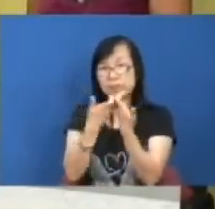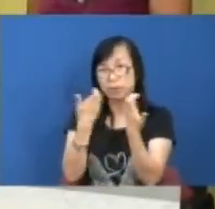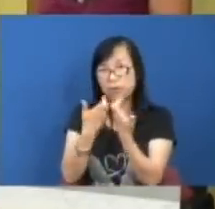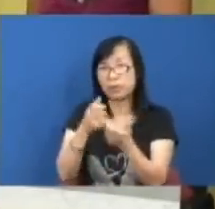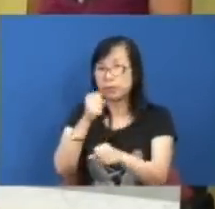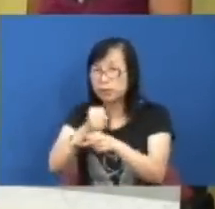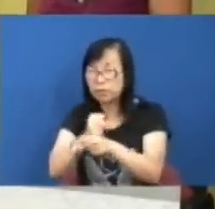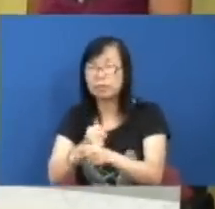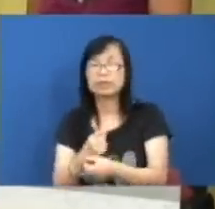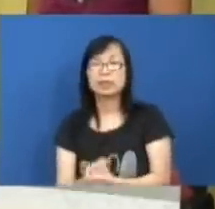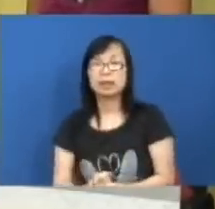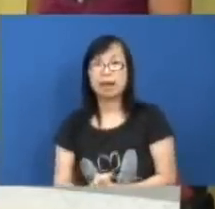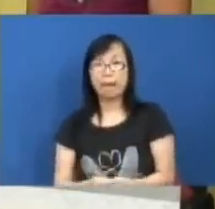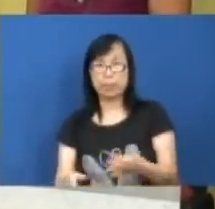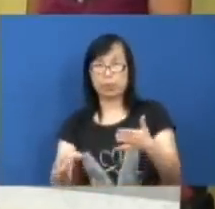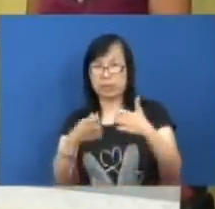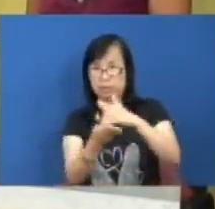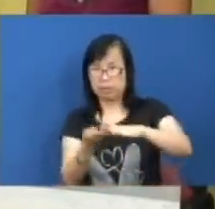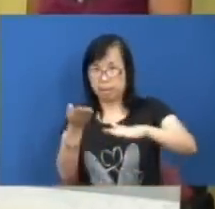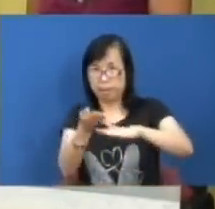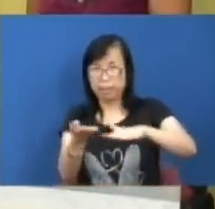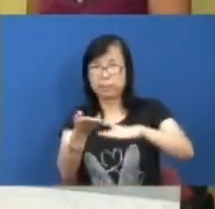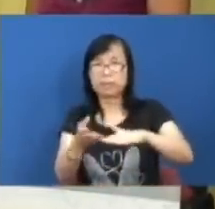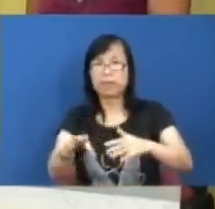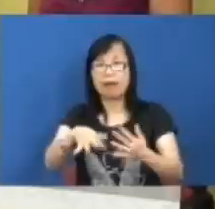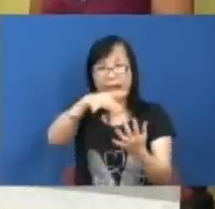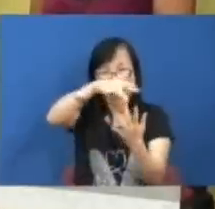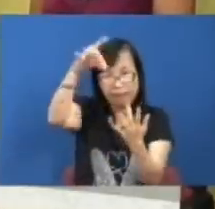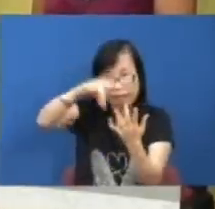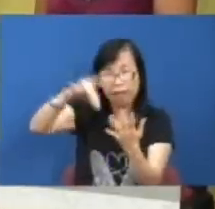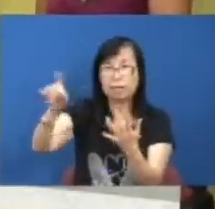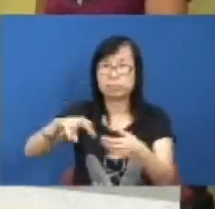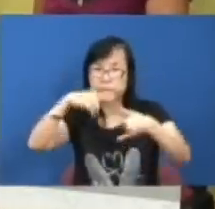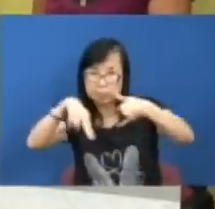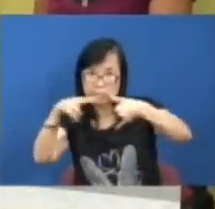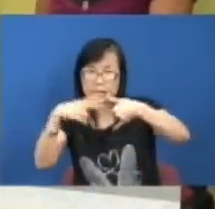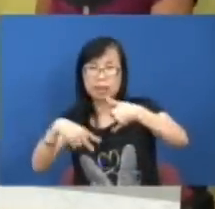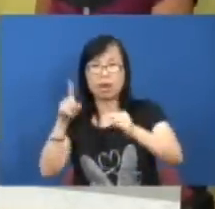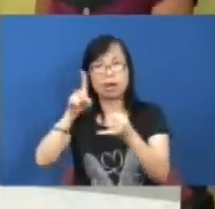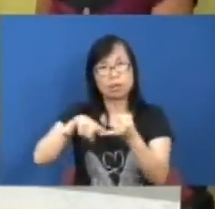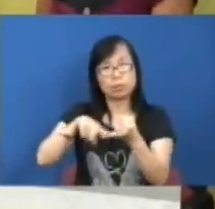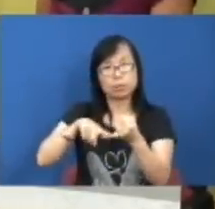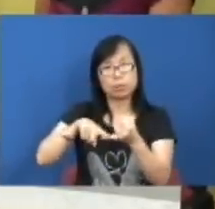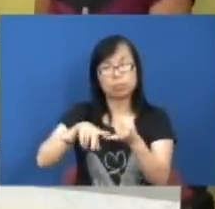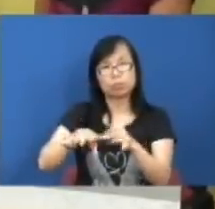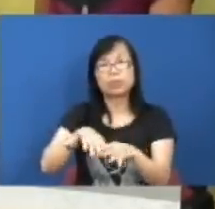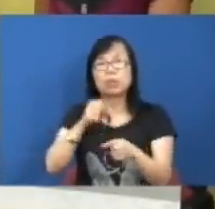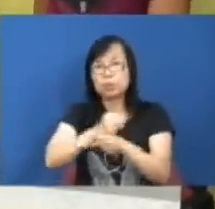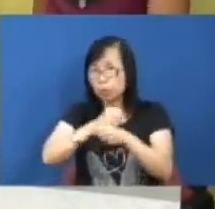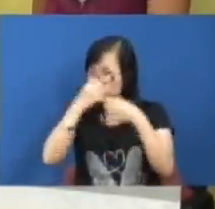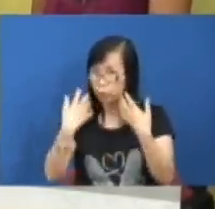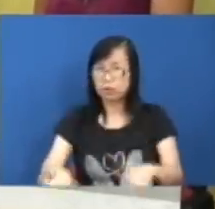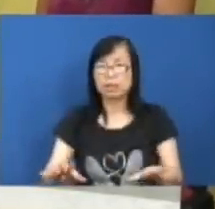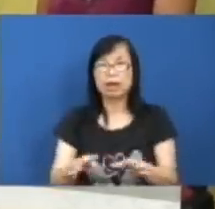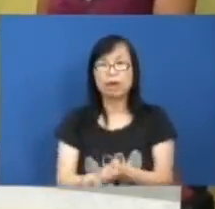理、經過每一陣的抽樣檢查之後咧，我哋都會喺最後完工之後就會發